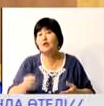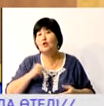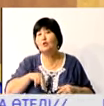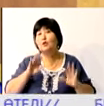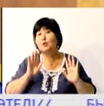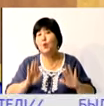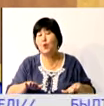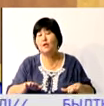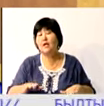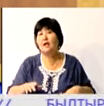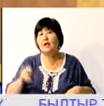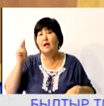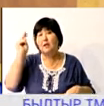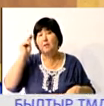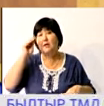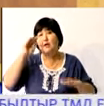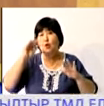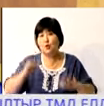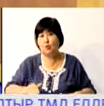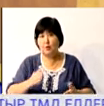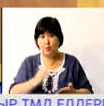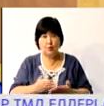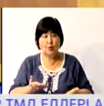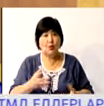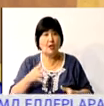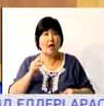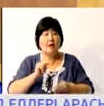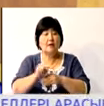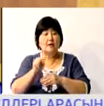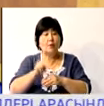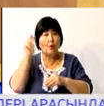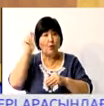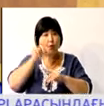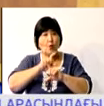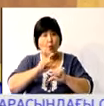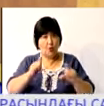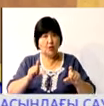орнында біліктілігі төмен болып жатса, оның дайындаған оқу орны